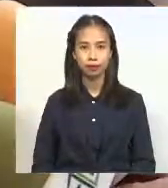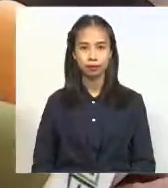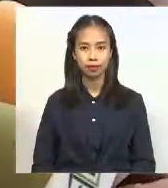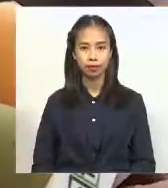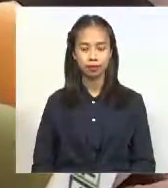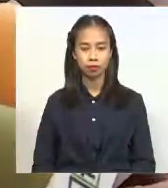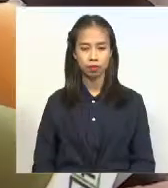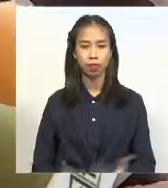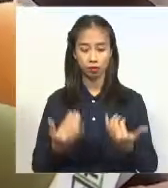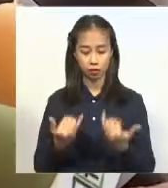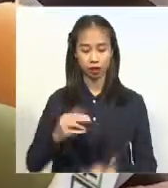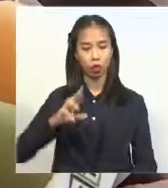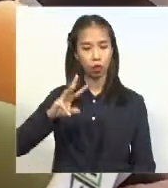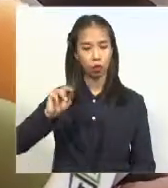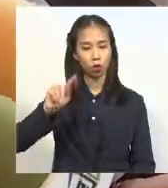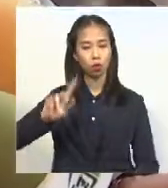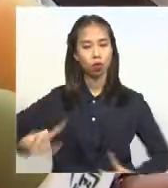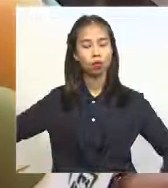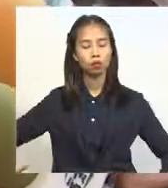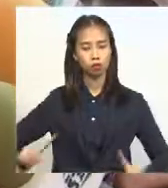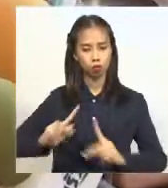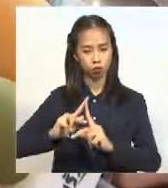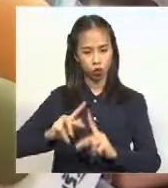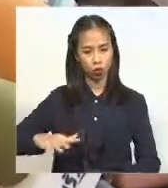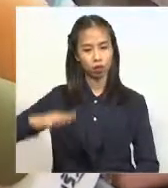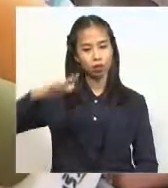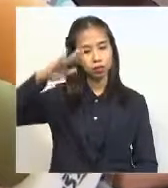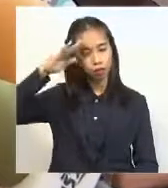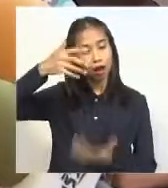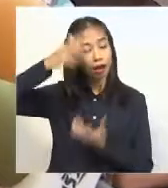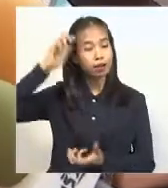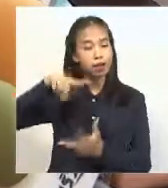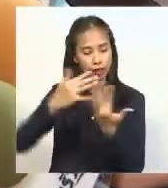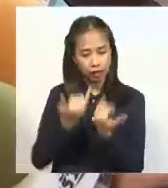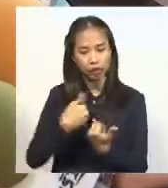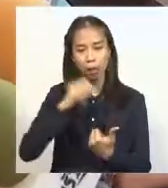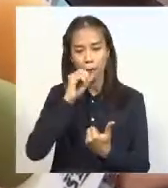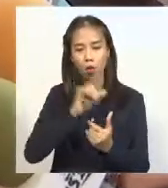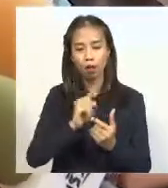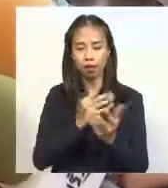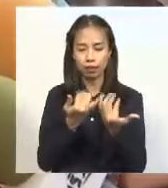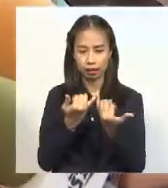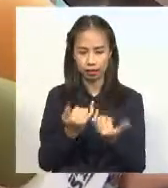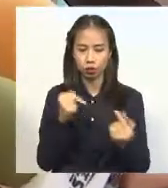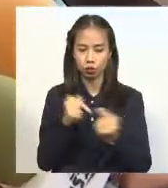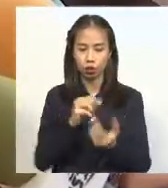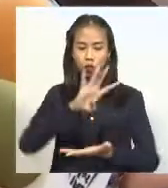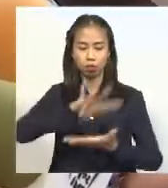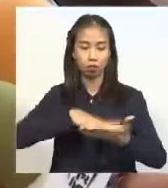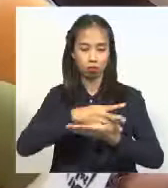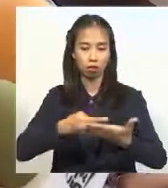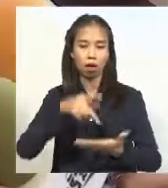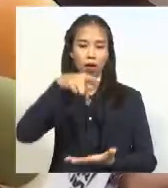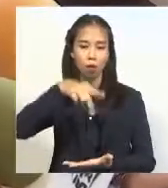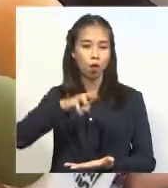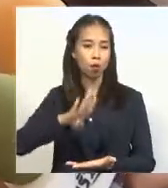ส่วนรัฐมนตรีว่าการกระทรวงมหาดไทยพลเอกอนุพงศ์เผ่าจินดาครับบอกถึงความพร้อมในการที่แจงร่างพระราชบัญญัติงบประมาณของกระทรวงม